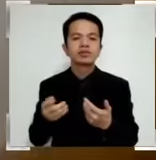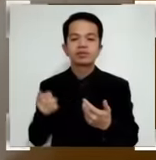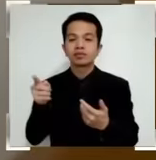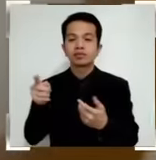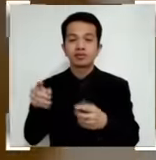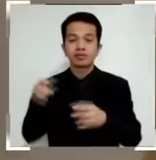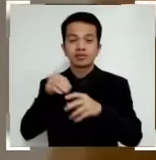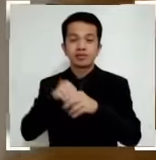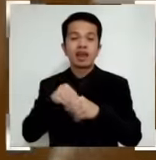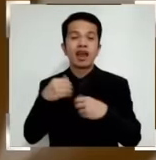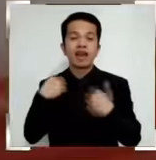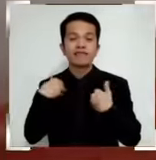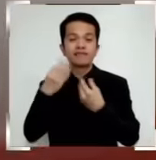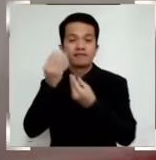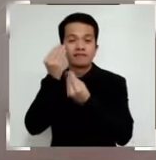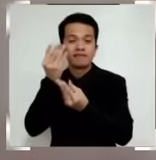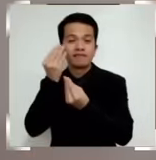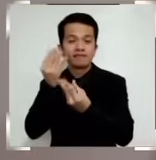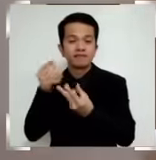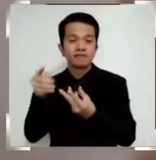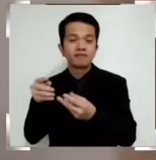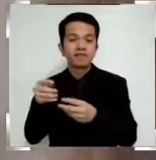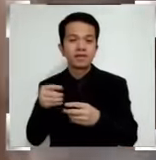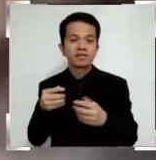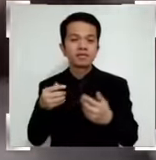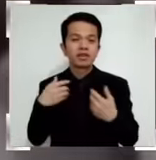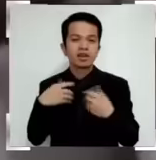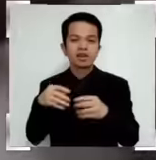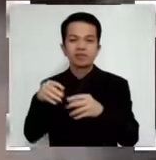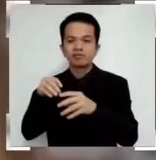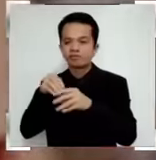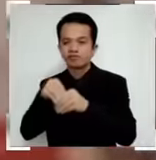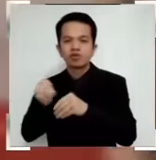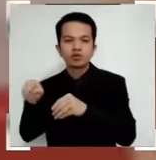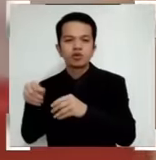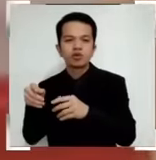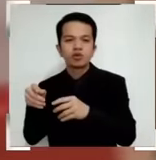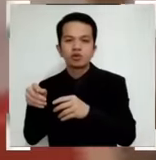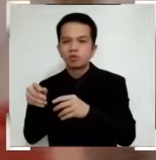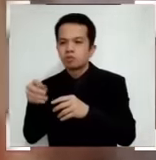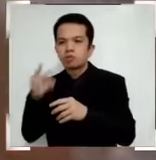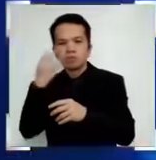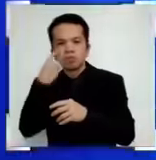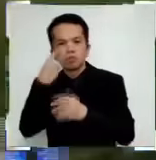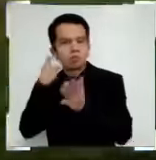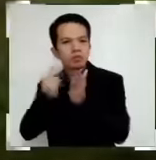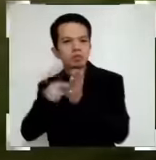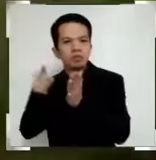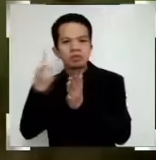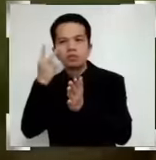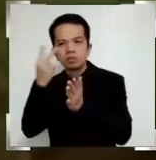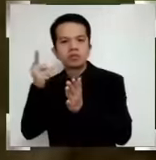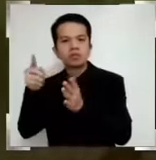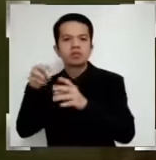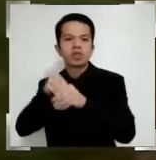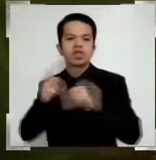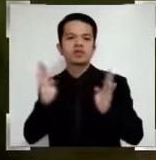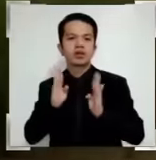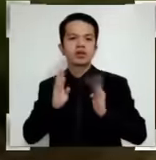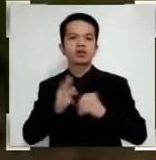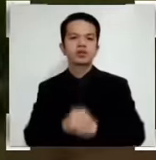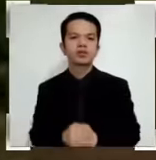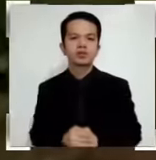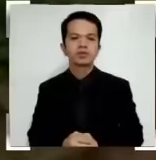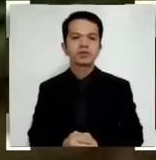na natanggap yung tropa na may sightings dyan sa residence niya sa Baguio City. Ito yung